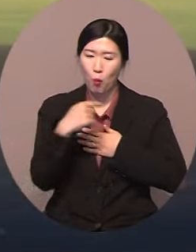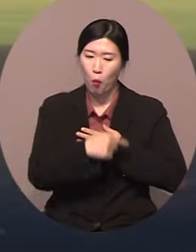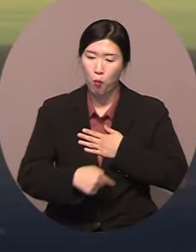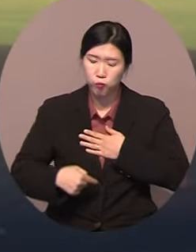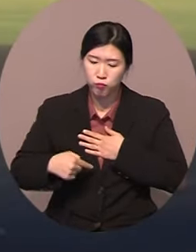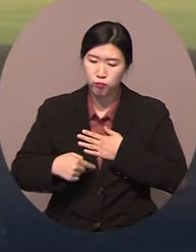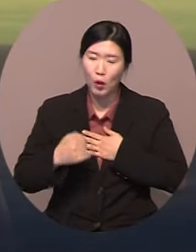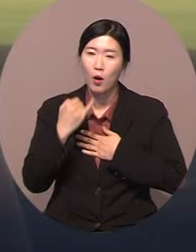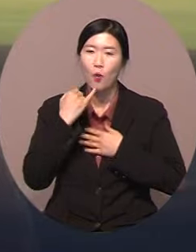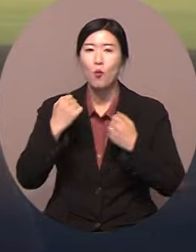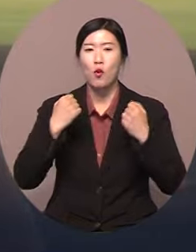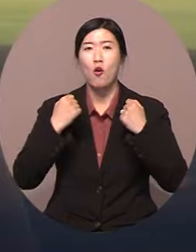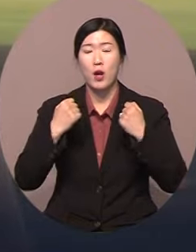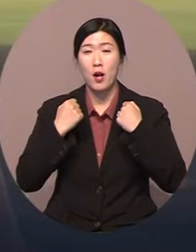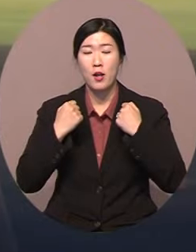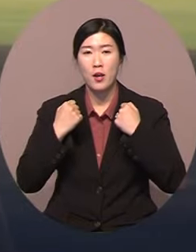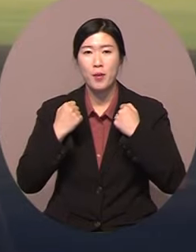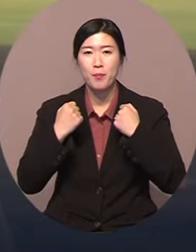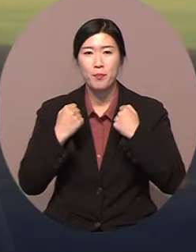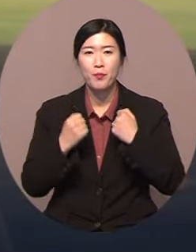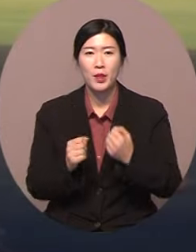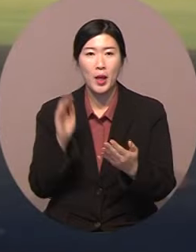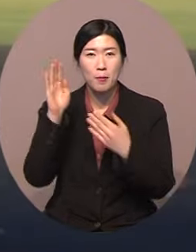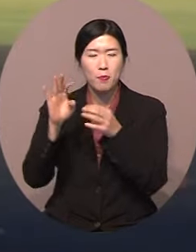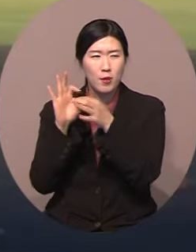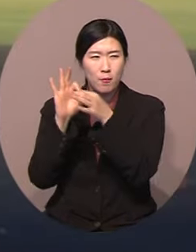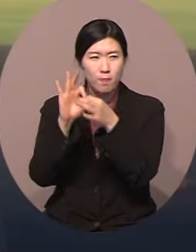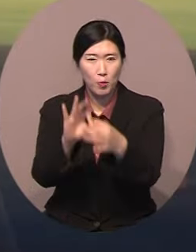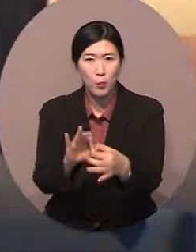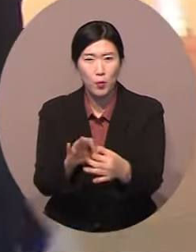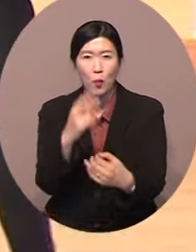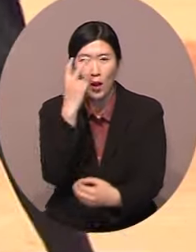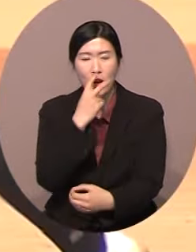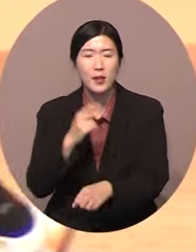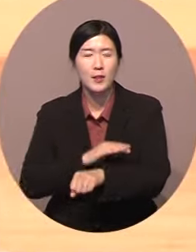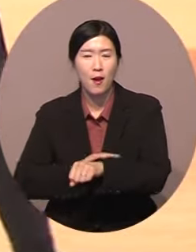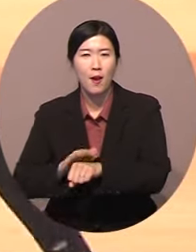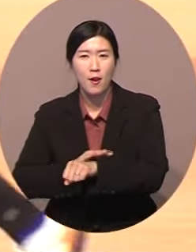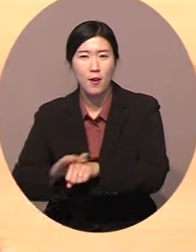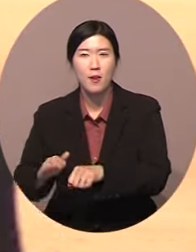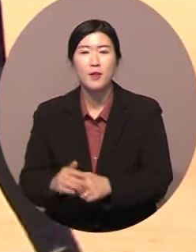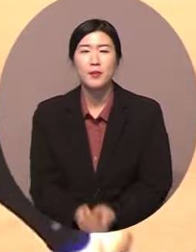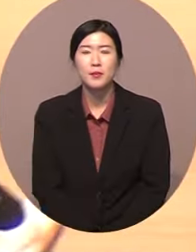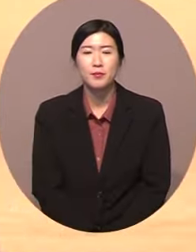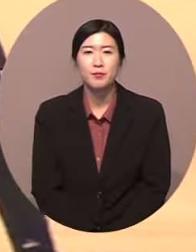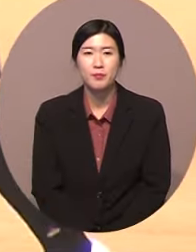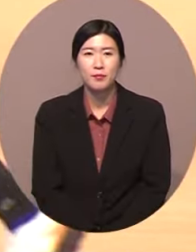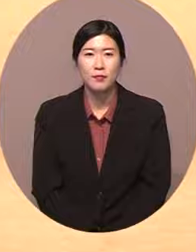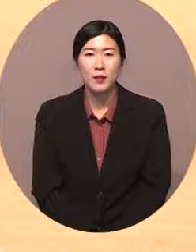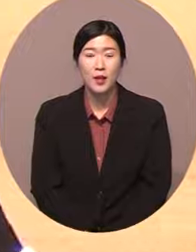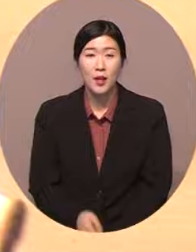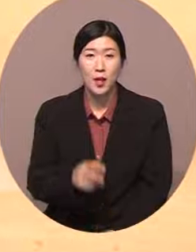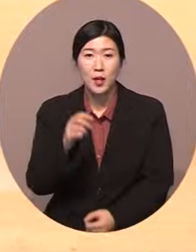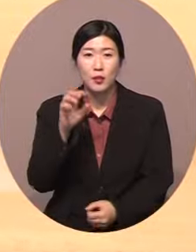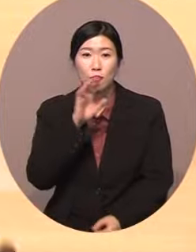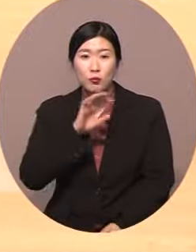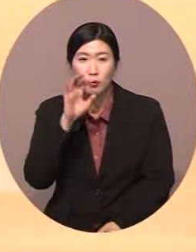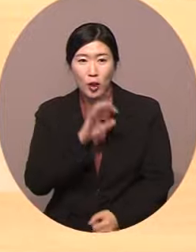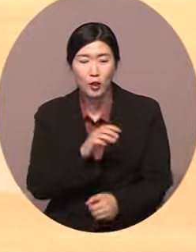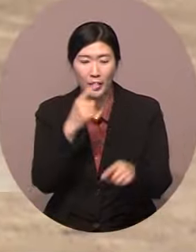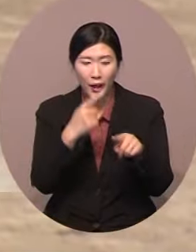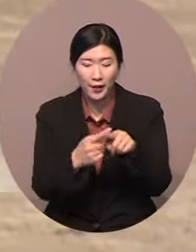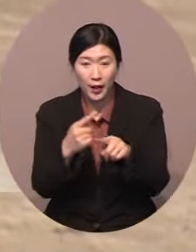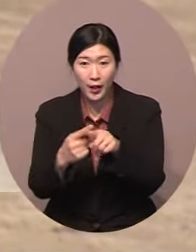같은 컨디션이면은 너무 좋은 컨디션을 유지하고 있는 것 같고. 류현진은 훈련 중간중간 문동조와 황준서